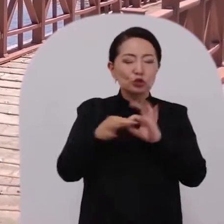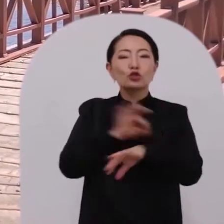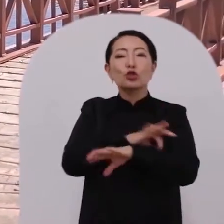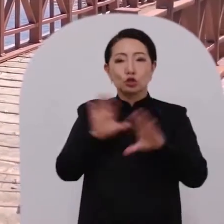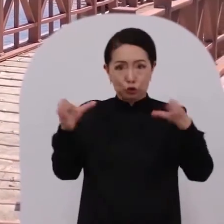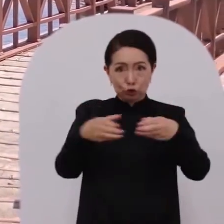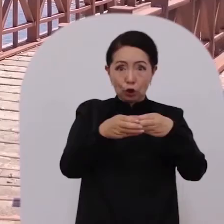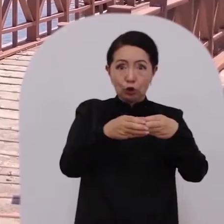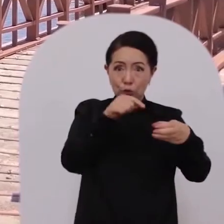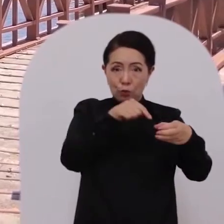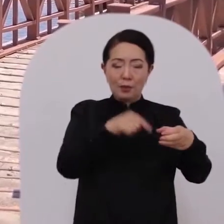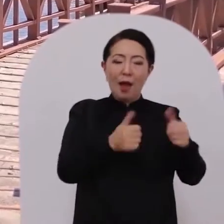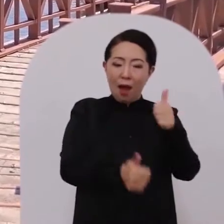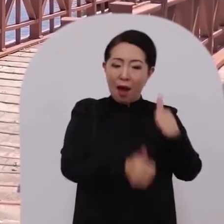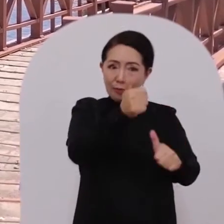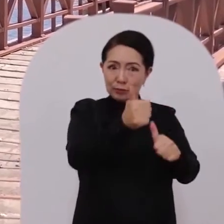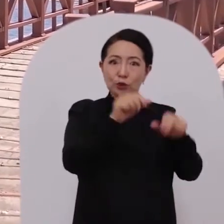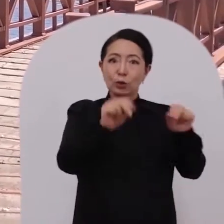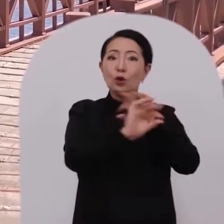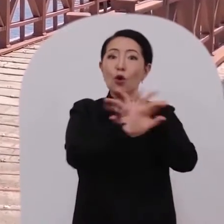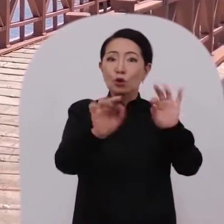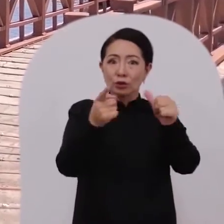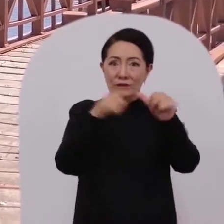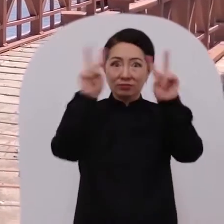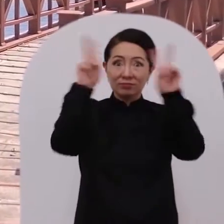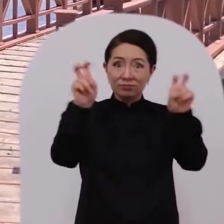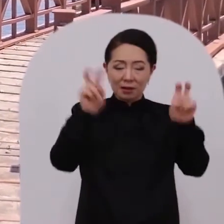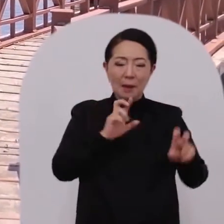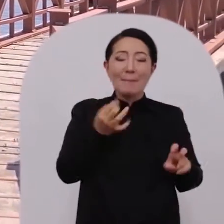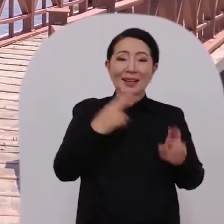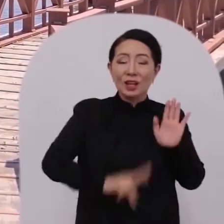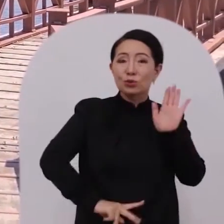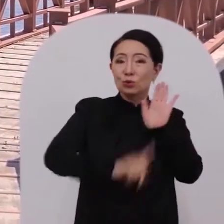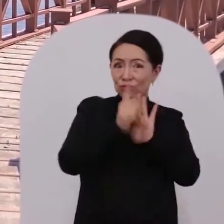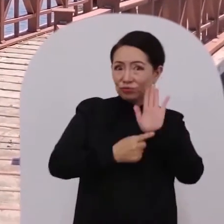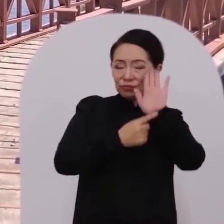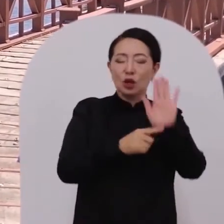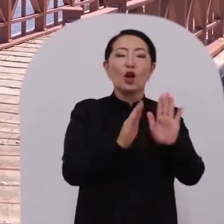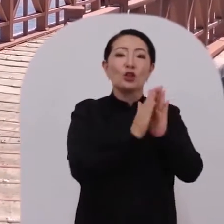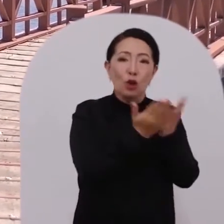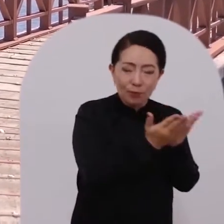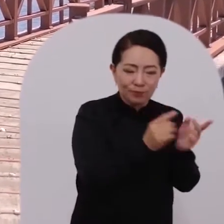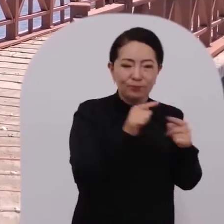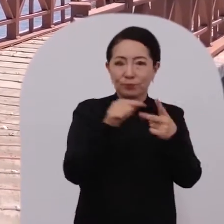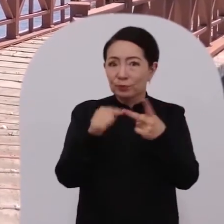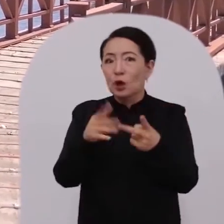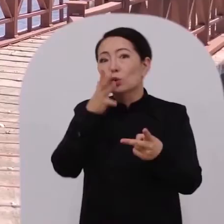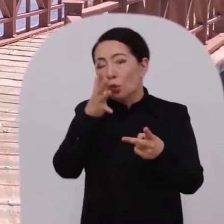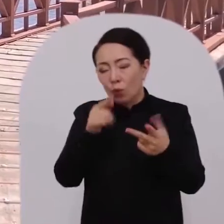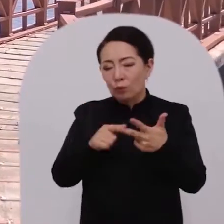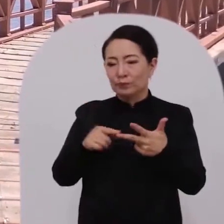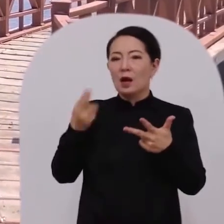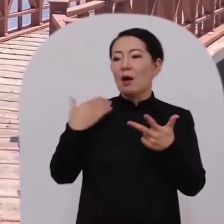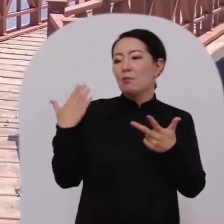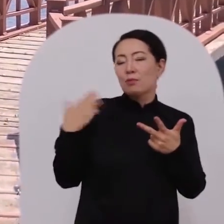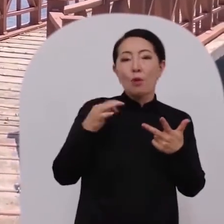төслийг хэрэгжүүлж байгаа. Тэгээ амжилт болгон өөр өөр нэртэй брендийг бид нүүсгээд ном, дуу, подкаст